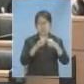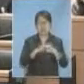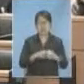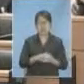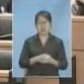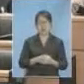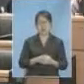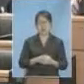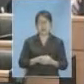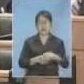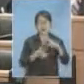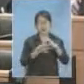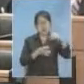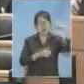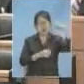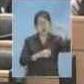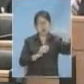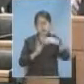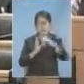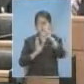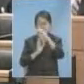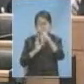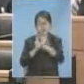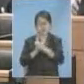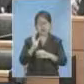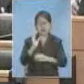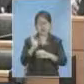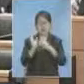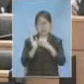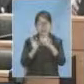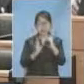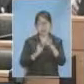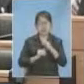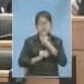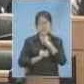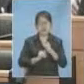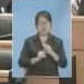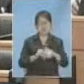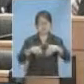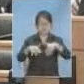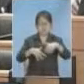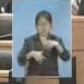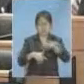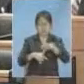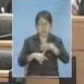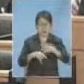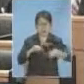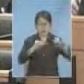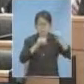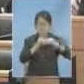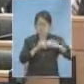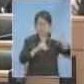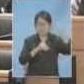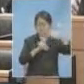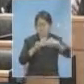ว่าการไฟฟ้าภูมิภาคเนี่ยนะครับถ้าหากว่าประชาชนที่ต้องการจะขยายเขตไฟฟ้านะ